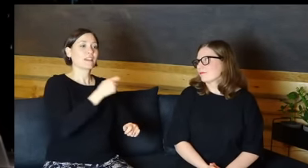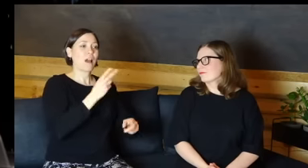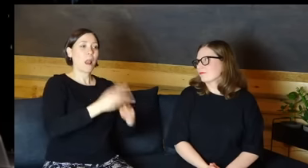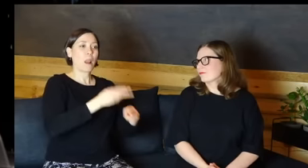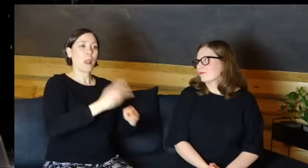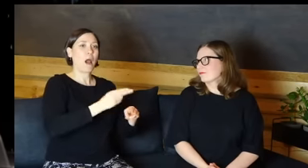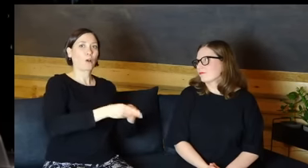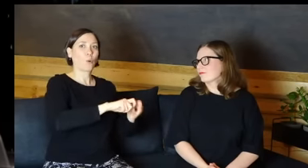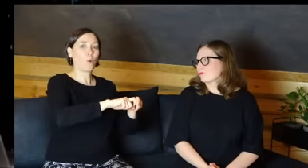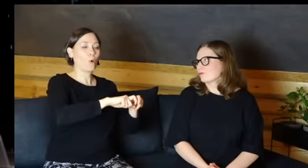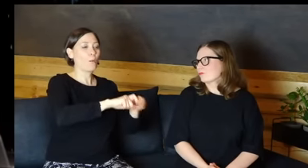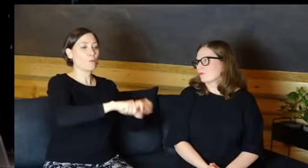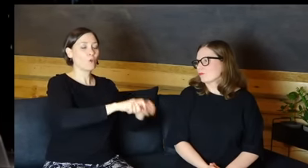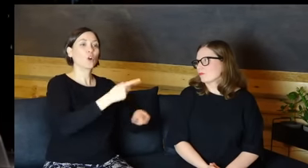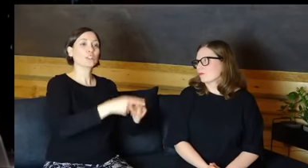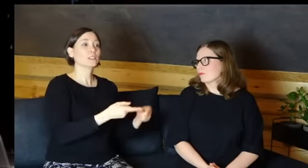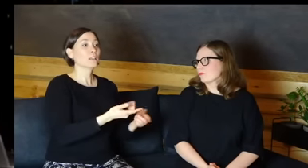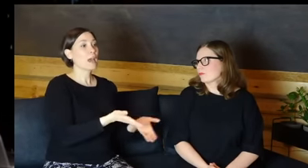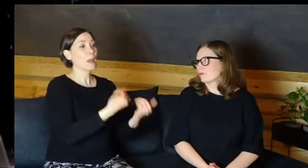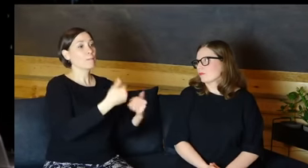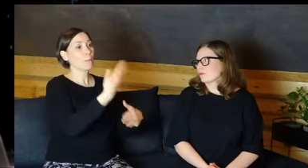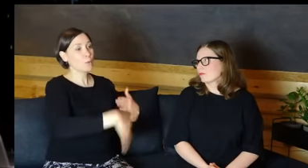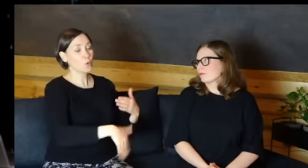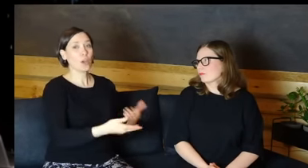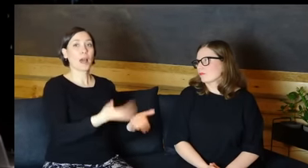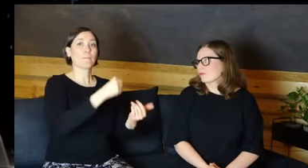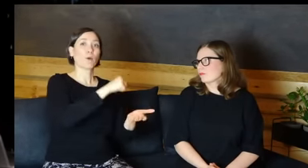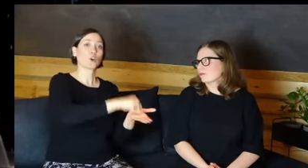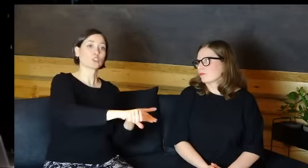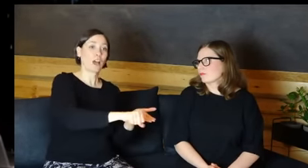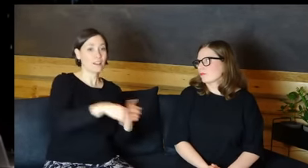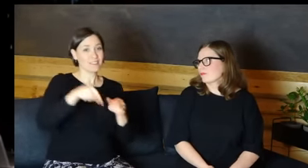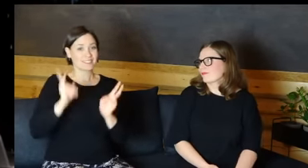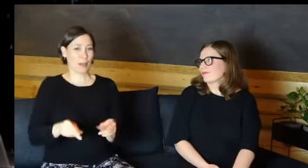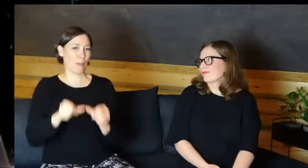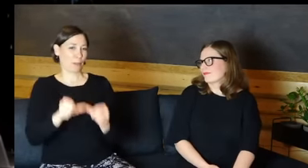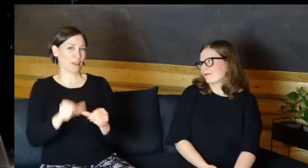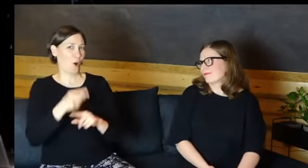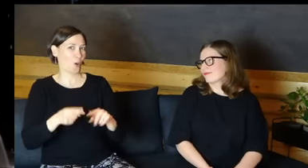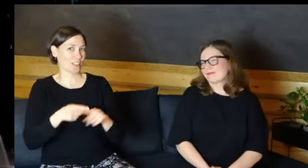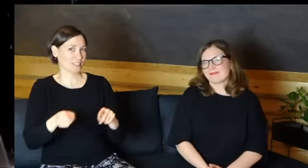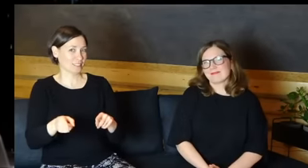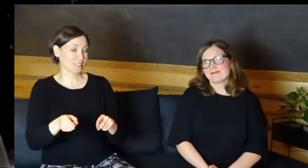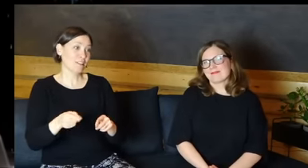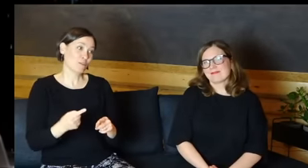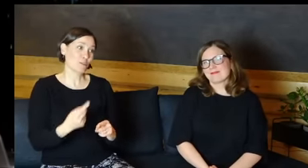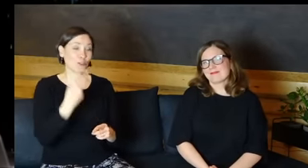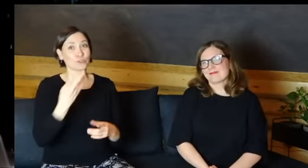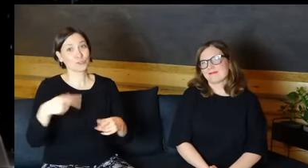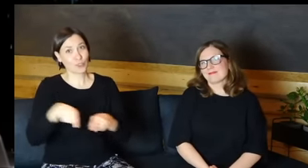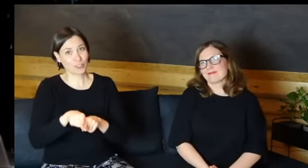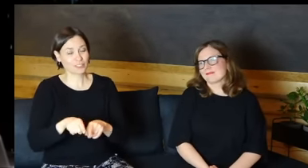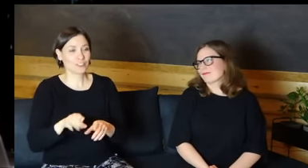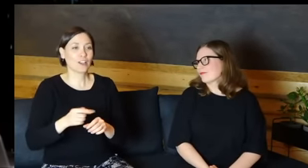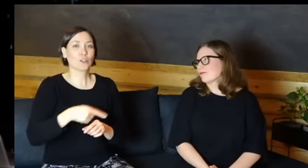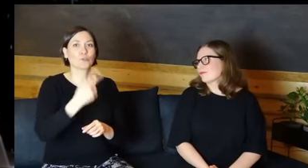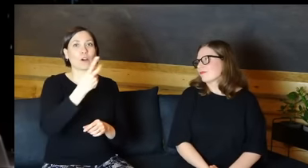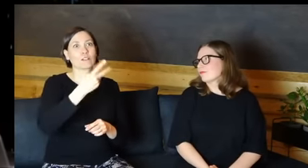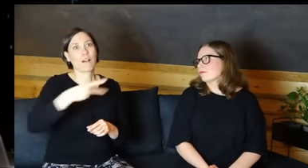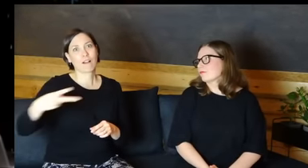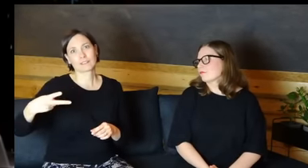Helppoa on myyä, helppoa ostaa ja osittain siinä on onnistuttu, mutta jostain syystä 1200 tuotetta löytyy tuolta